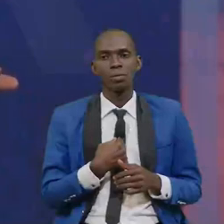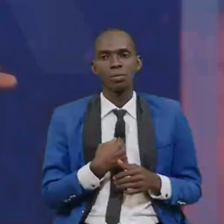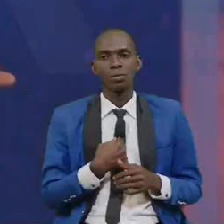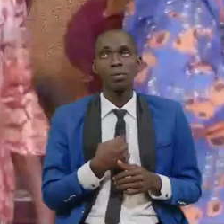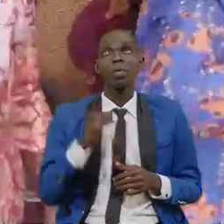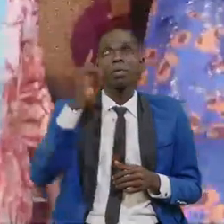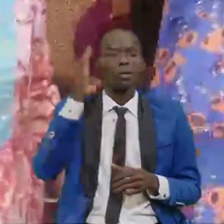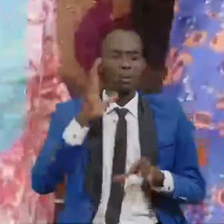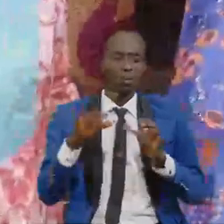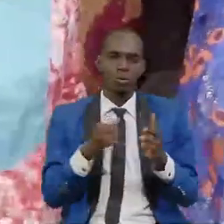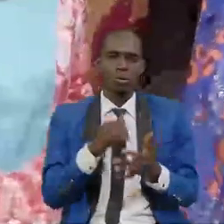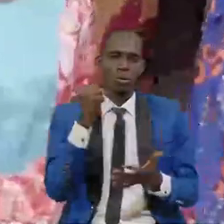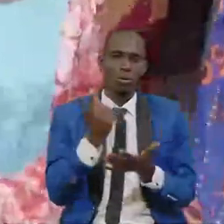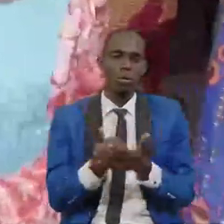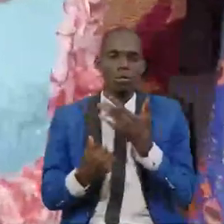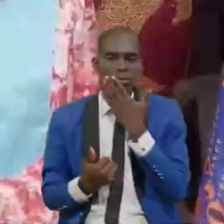Il le fera.